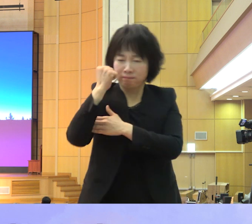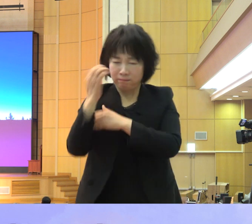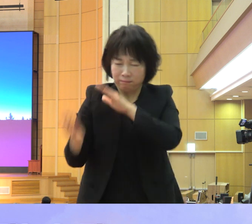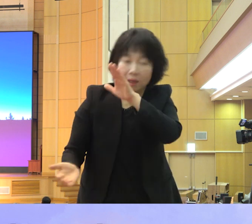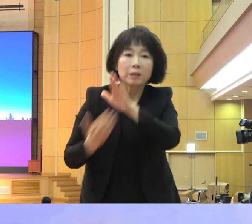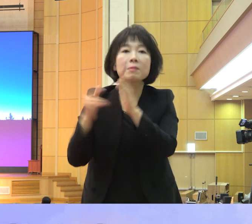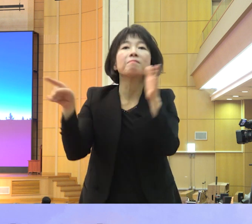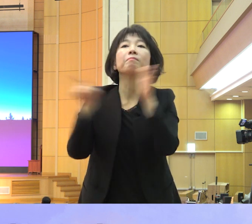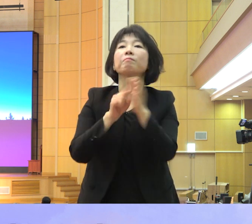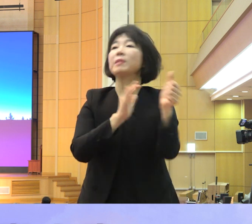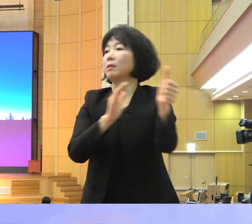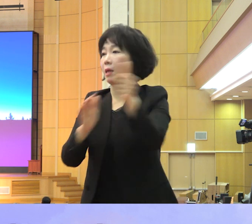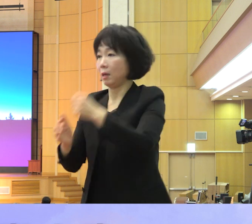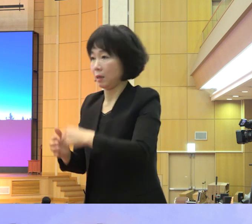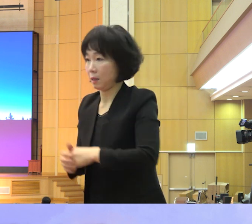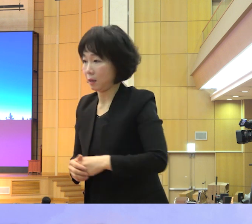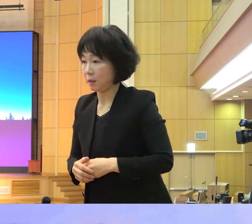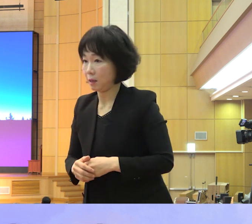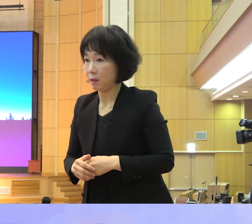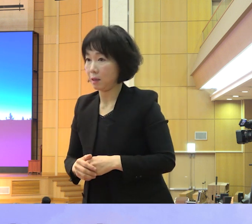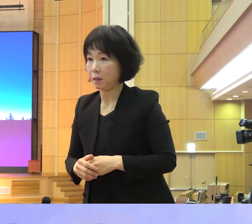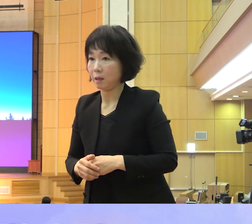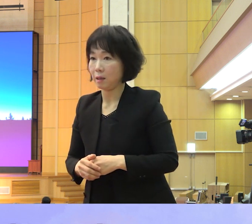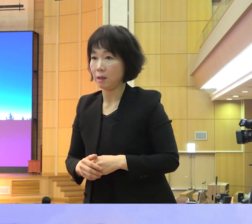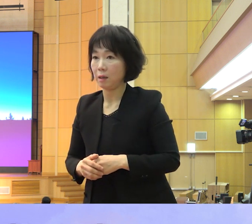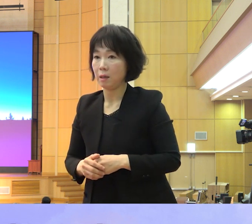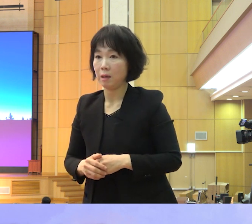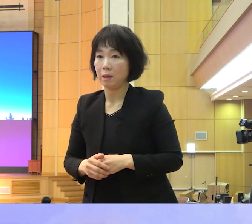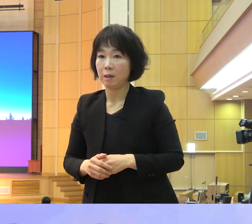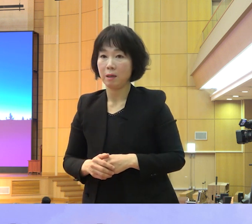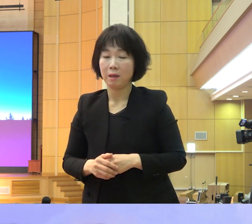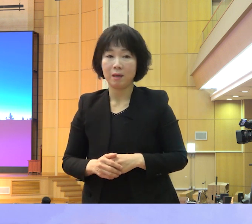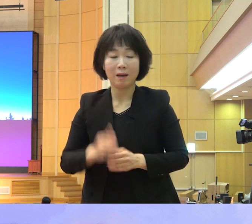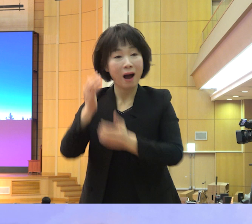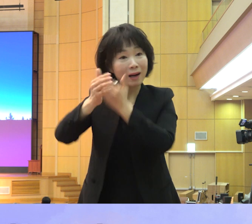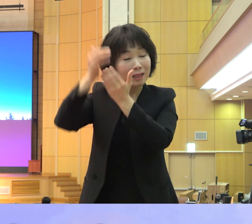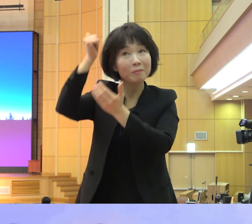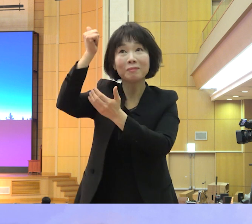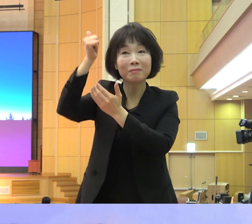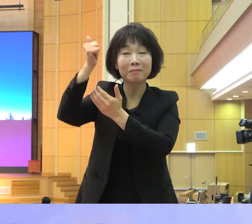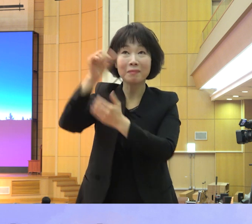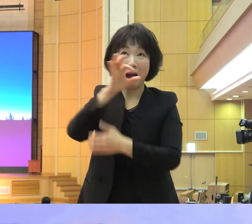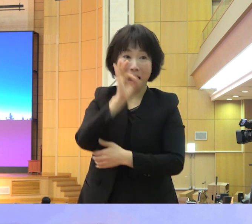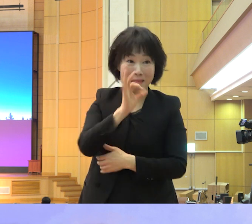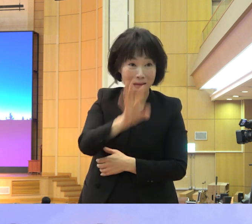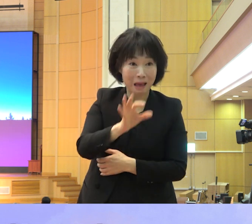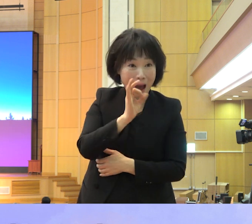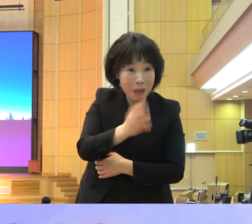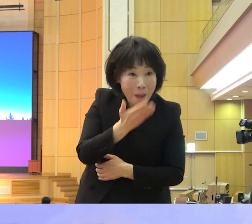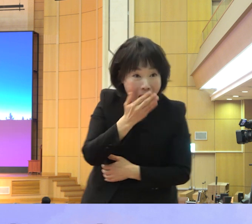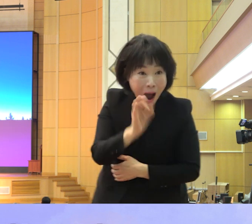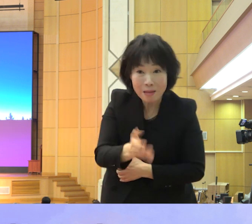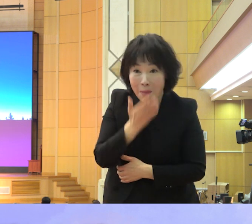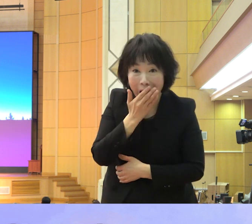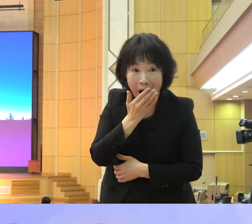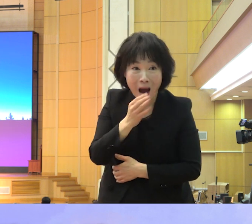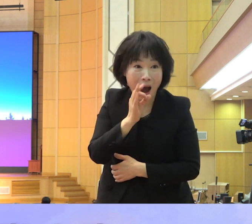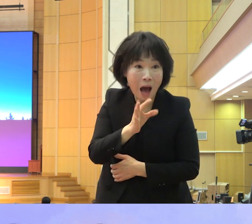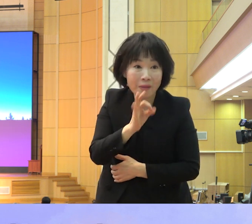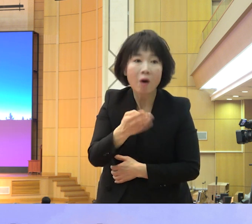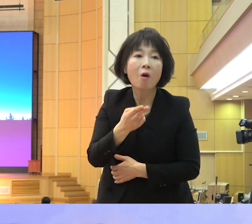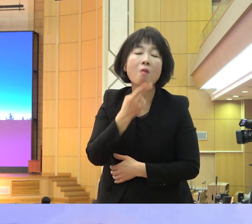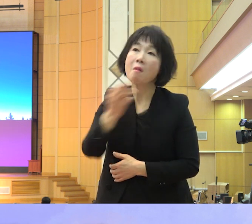우리 하나님은 하나님의 능력은 못할 것이 없습니다. 그러니까 제가